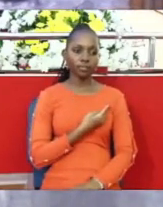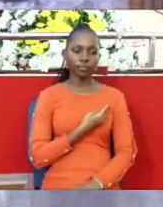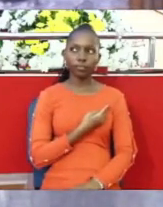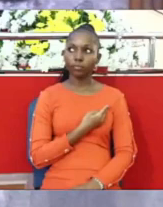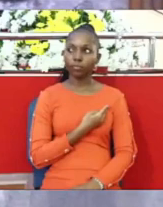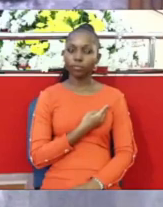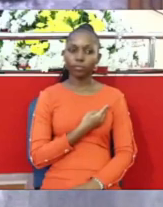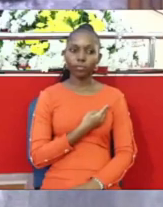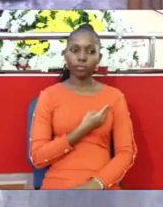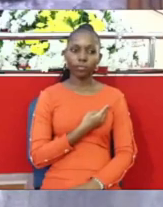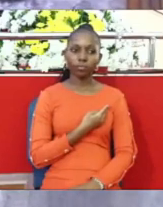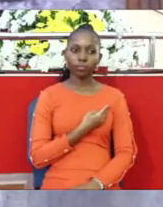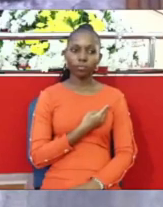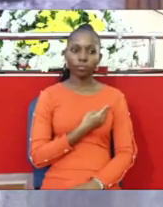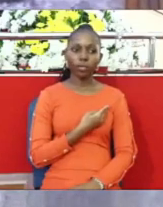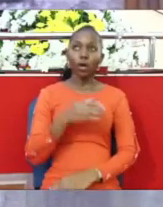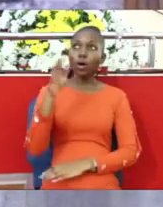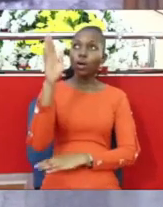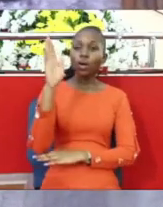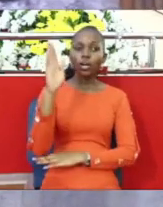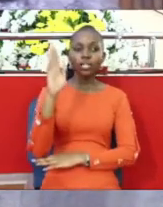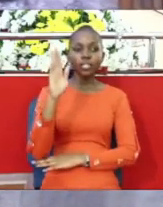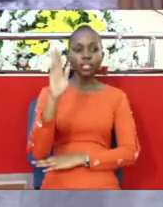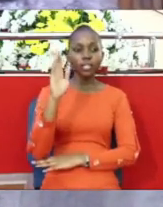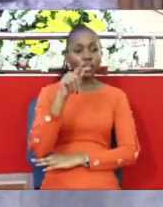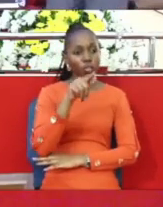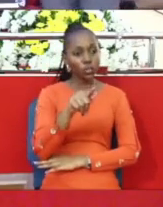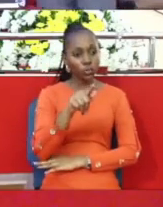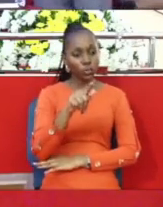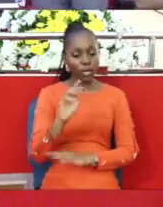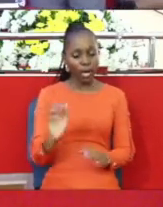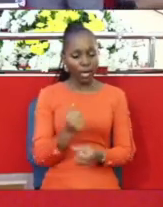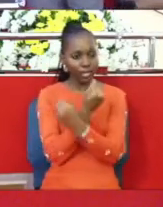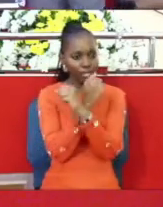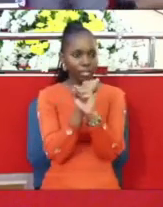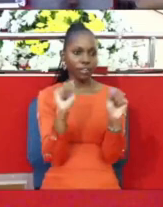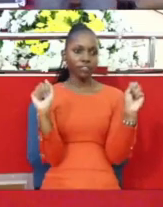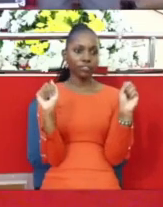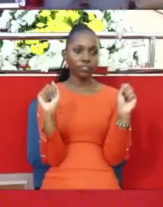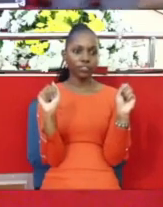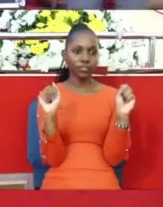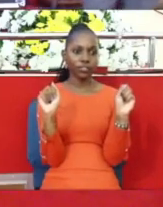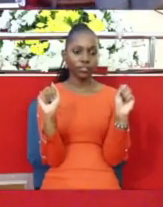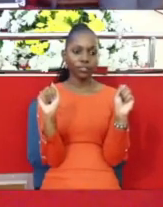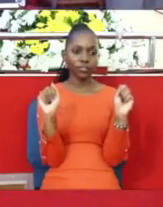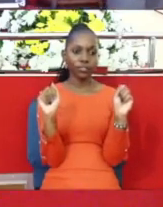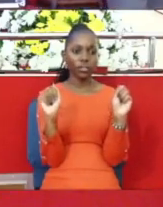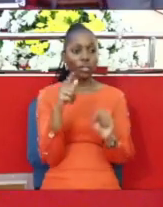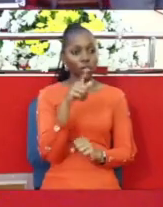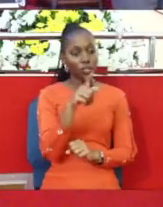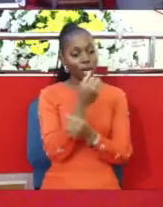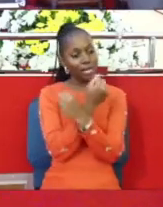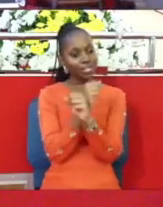saved. Nasema but also elevated. Kwamba tumeinuliwa. Tell your neighbor I am safe. Na mimi niko salama. I'm not saying I'm saved. Amwambie jirani.